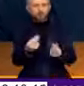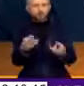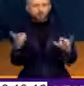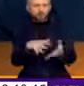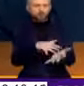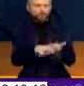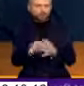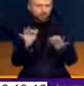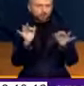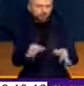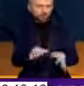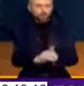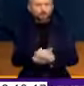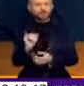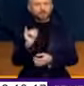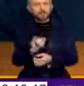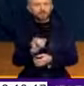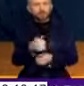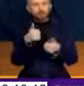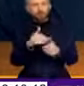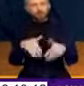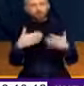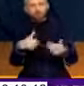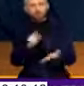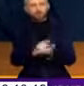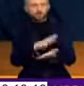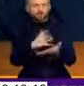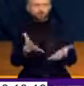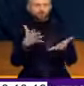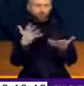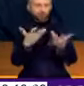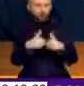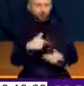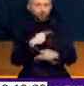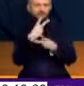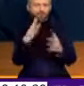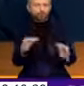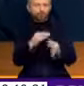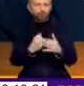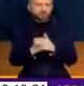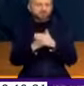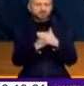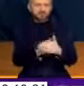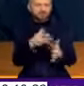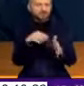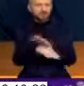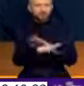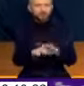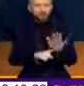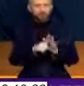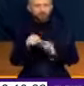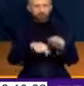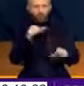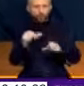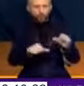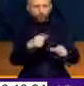потрібно витрачати розумно, і хороші пропозиції мають бути чітко прораховані. Але я не бачу жодної підстави не запустити вже з початку цього